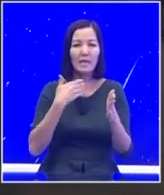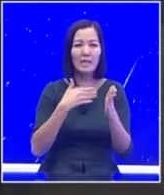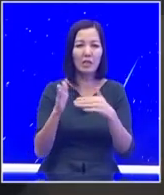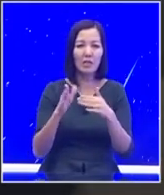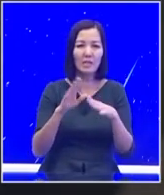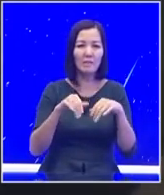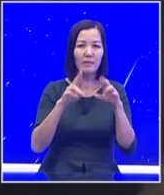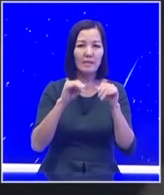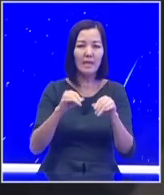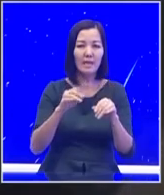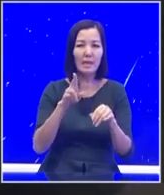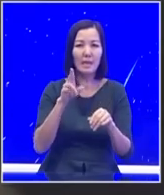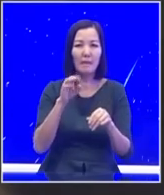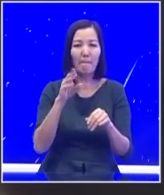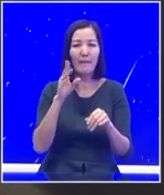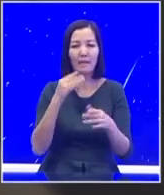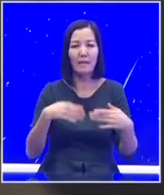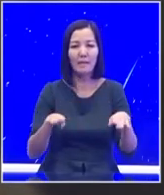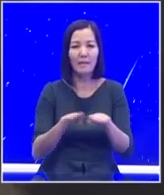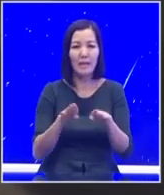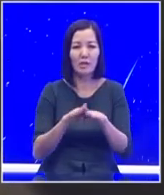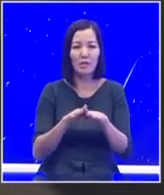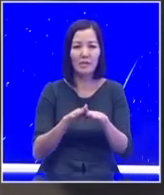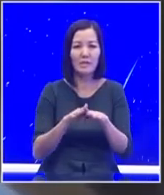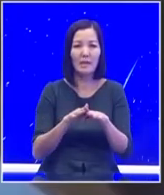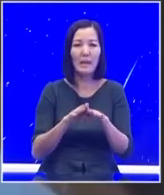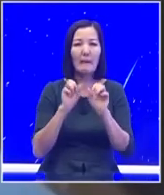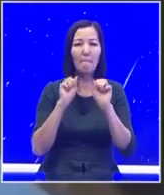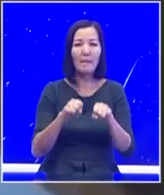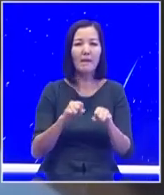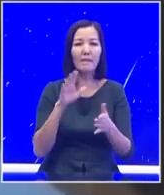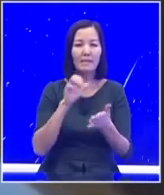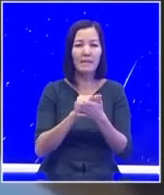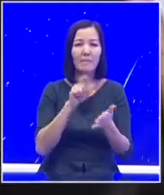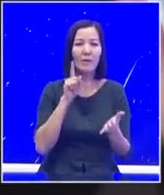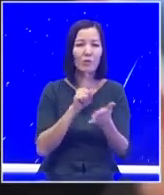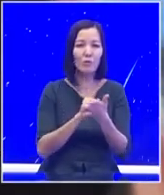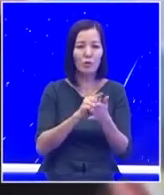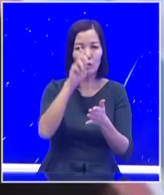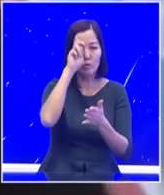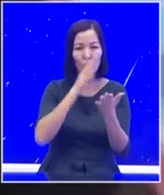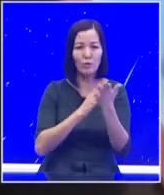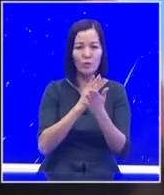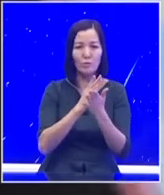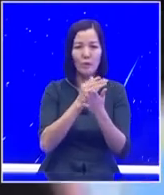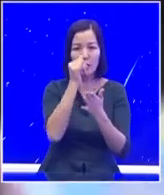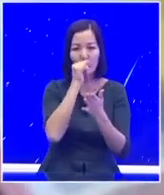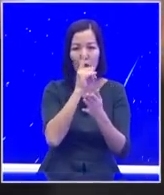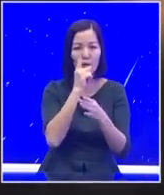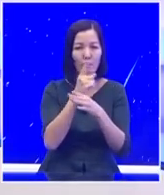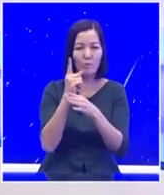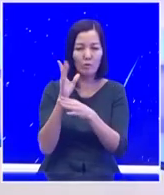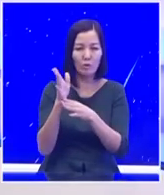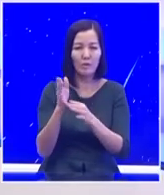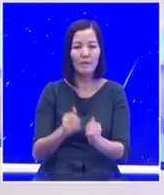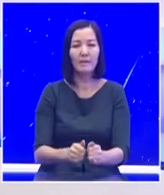лишением специального звания капитан. Также он пожизненно лишен права занимать должности на государственной службе.